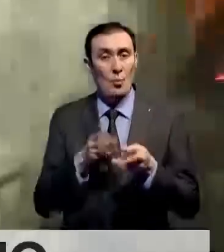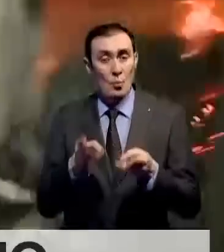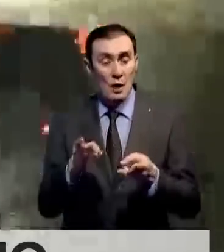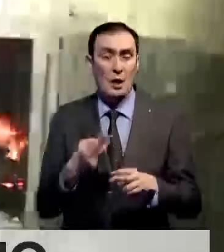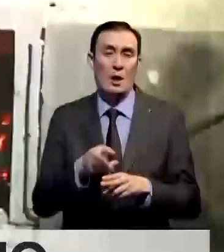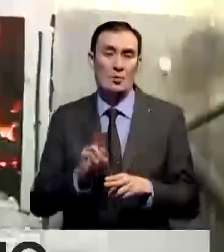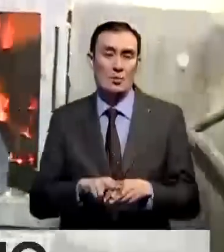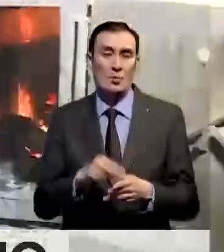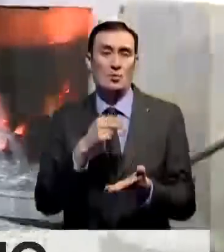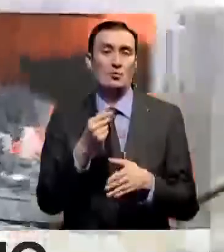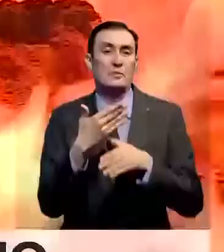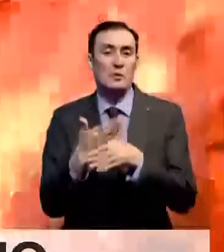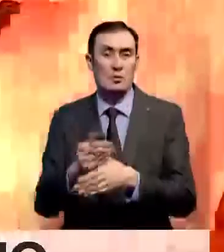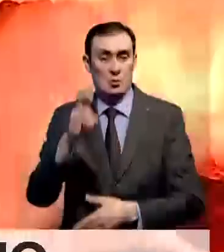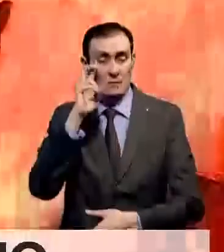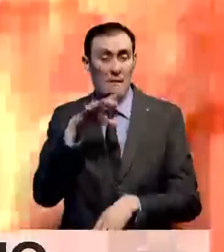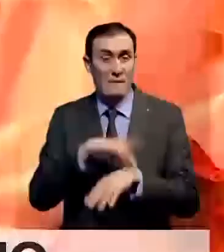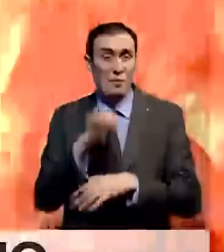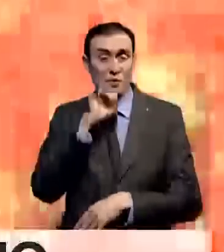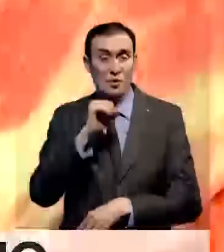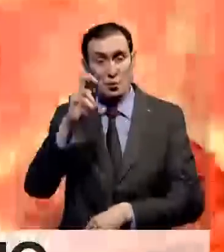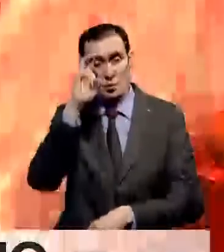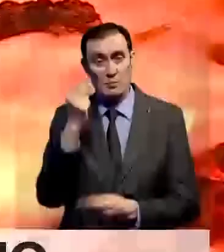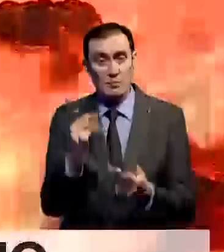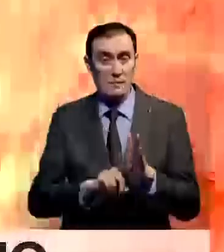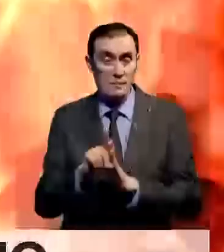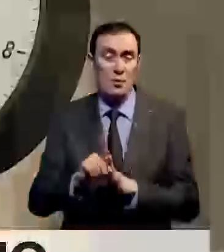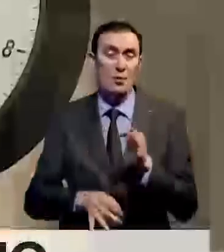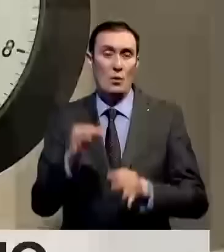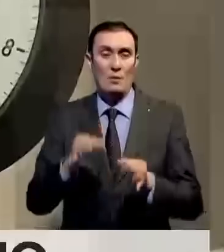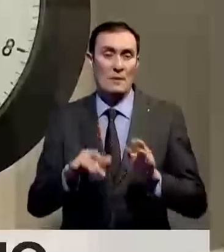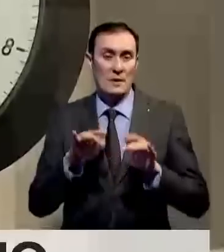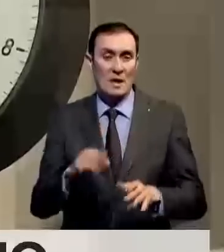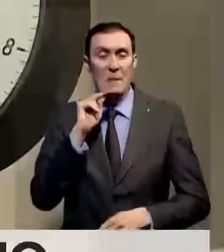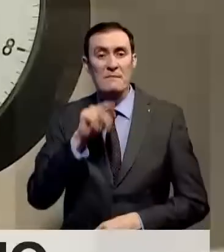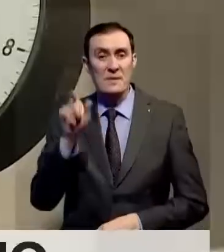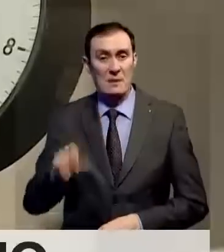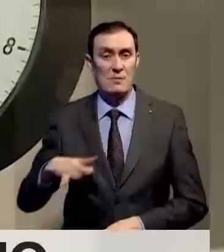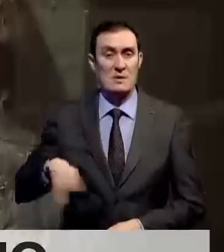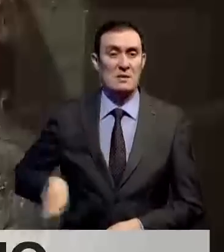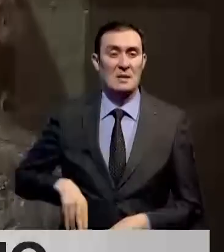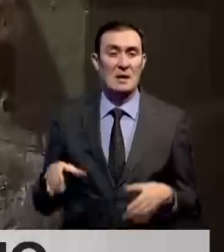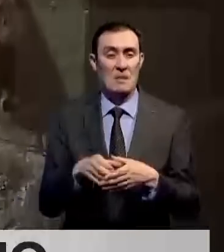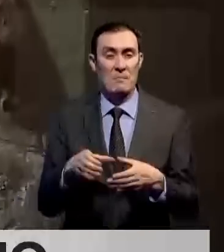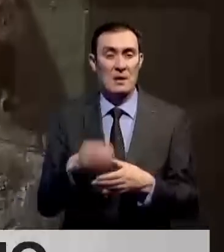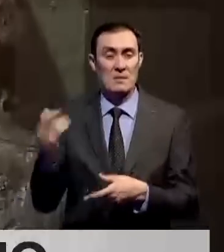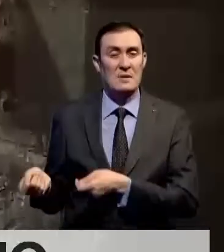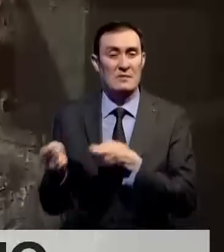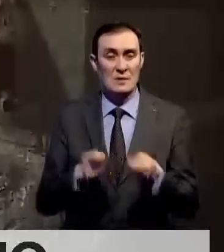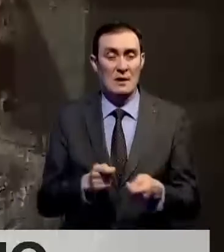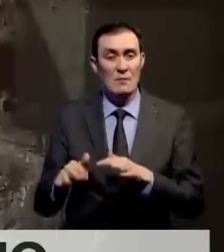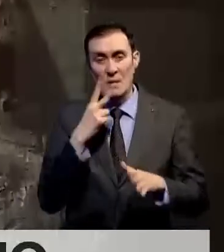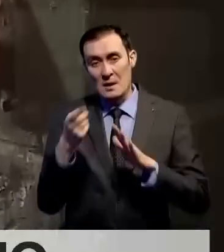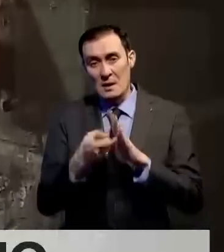субсидирует государство. По факту хищения бюджетных средств заведено уголовное дело. Обвиняемым стал директор компании-поставщика. В